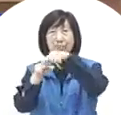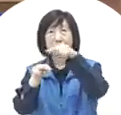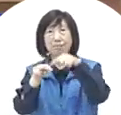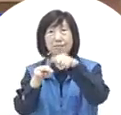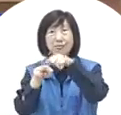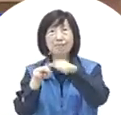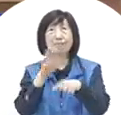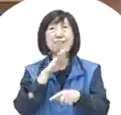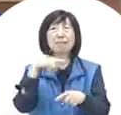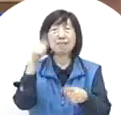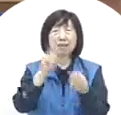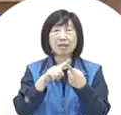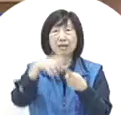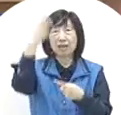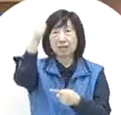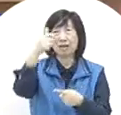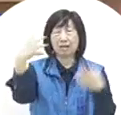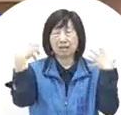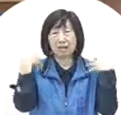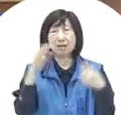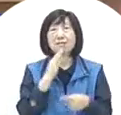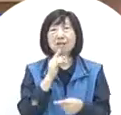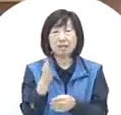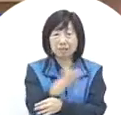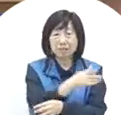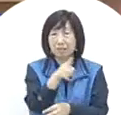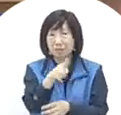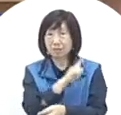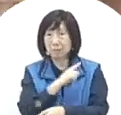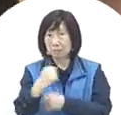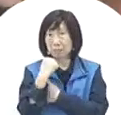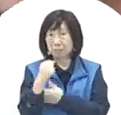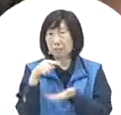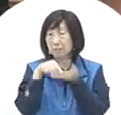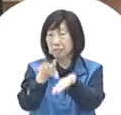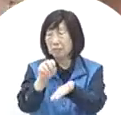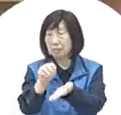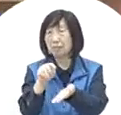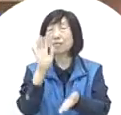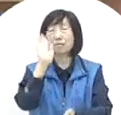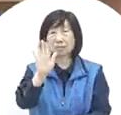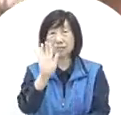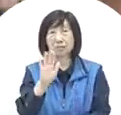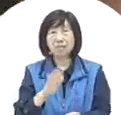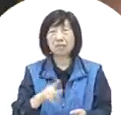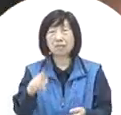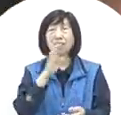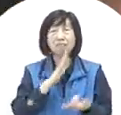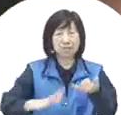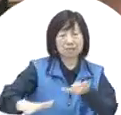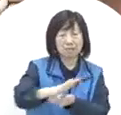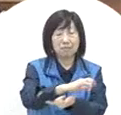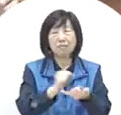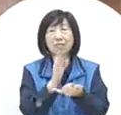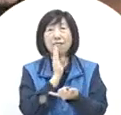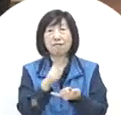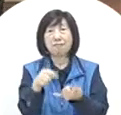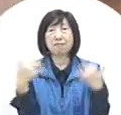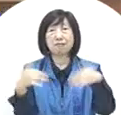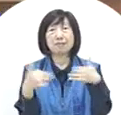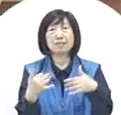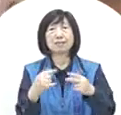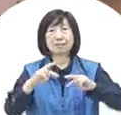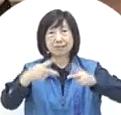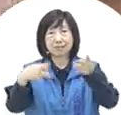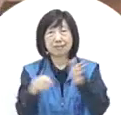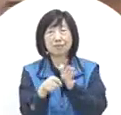机关 核定。 那你们有没有努力过？ 有。都有做，这个问题是全国性问题，而且在改变的过程中，其实